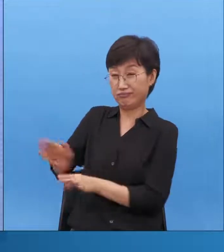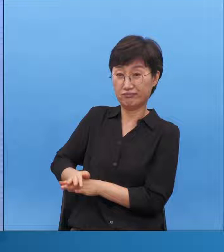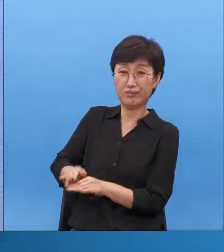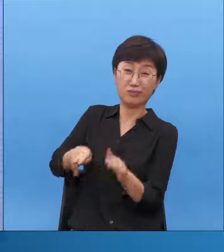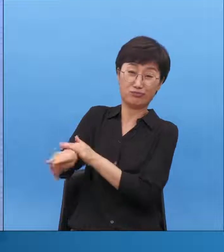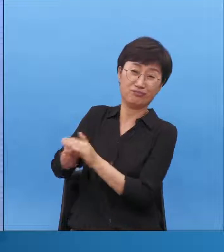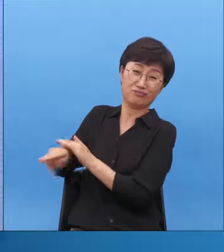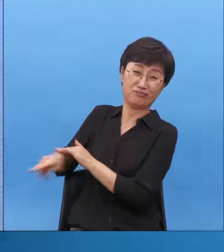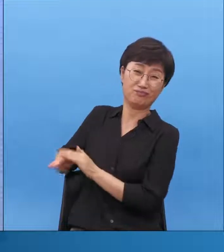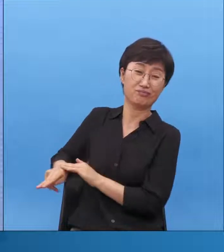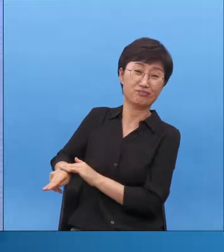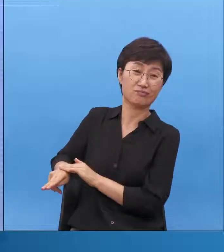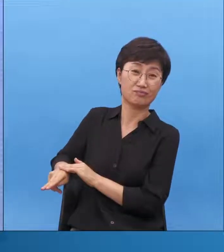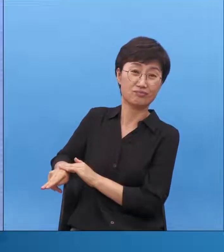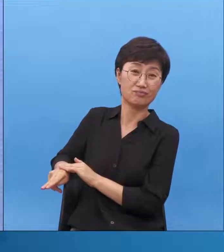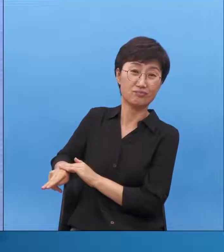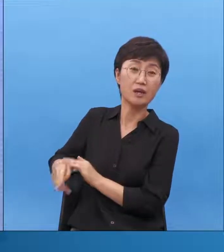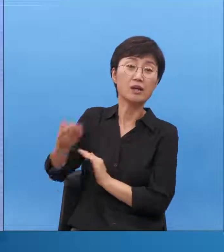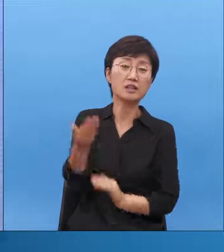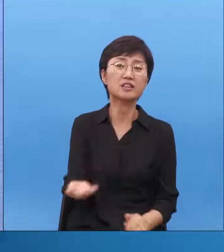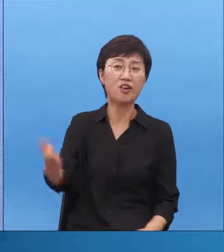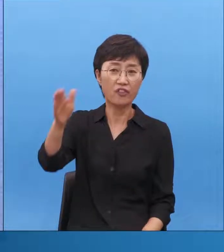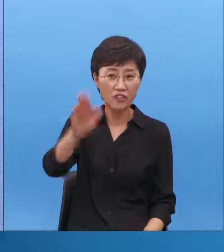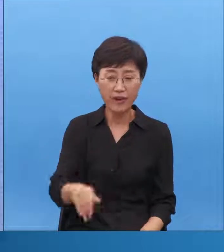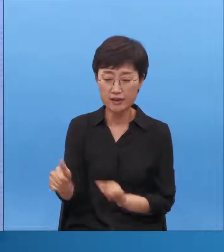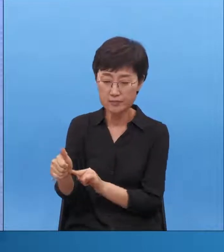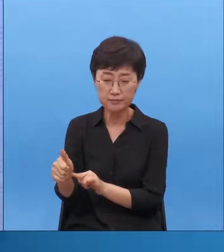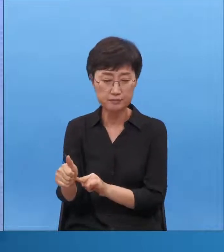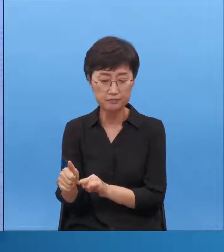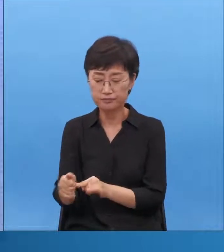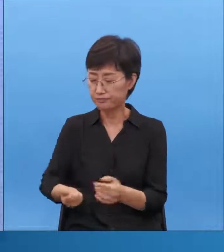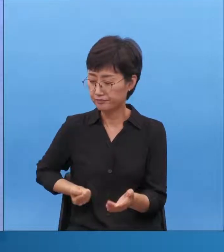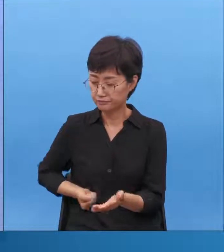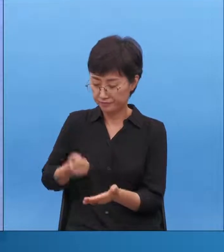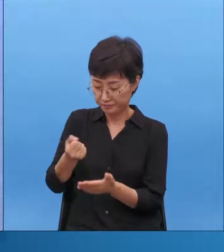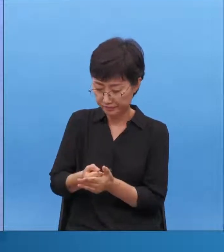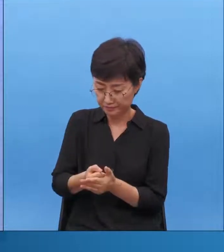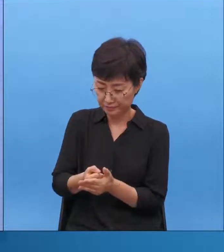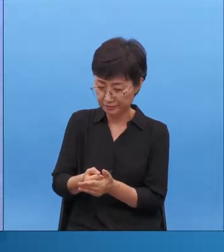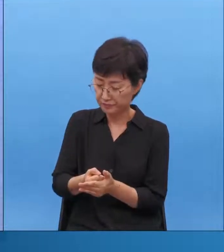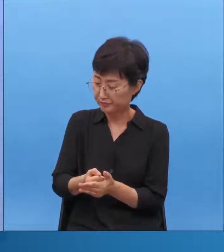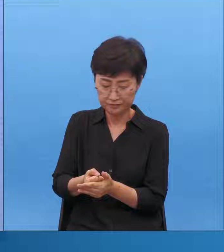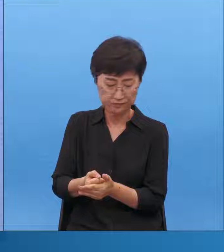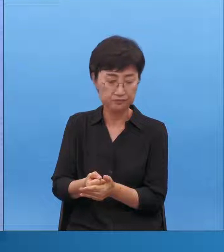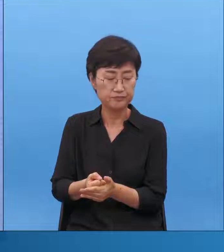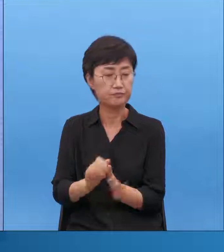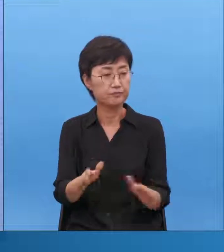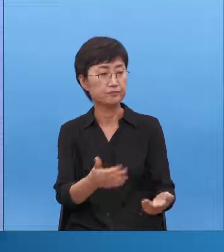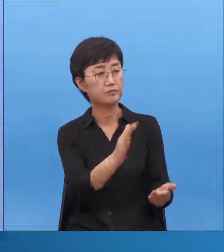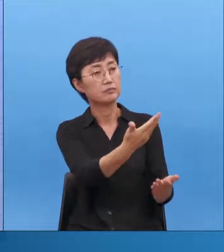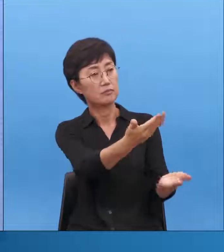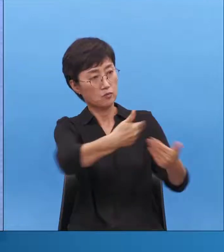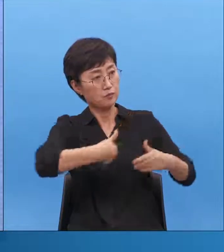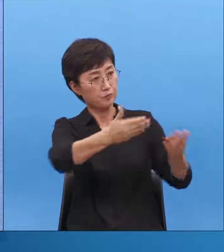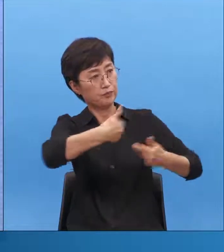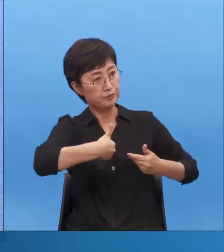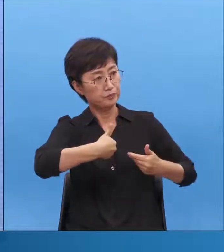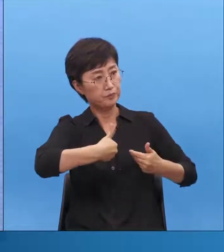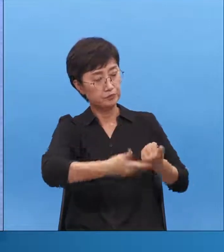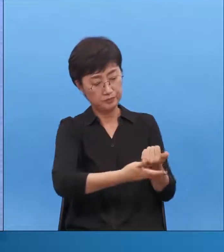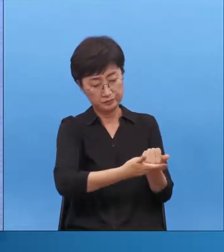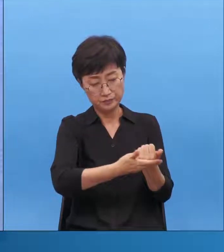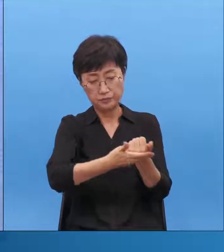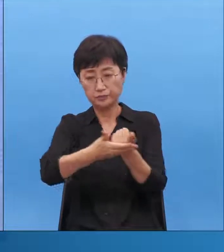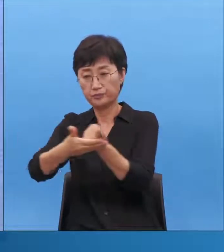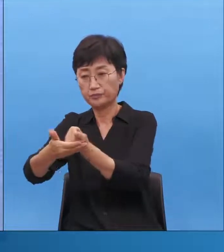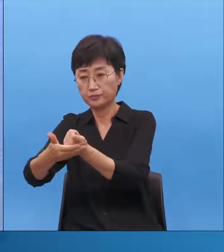persecuted, they didn't show up at all. 여기 나타난 거예요. But yet 그리고 he 자기 came 그것도 here. 어마어마한 자기 무덤을 예수님께. And gave his tremendous